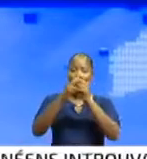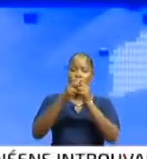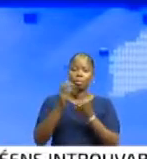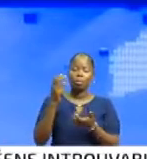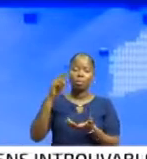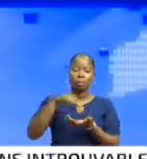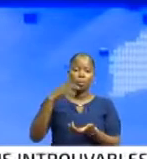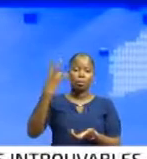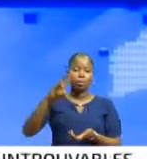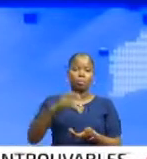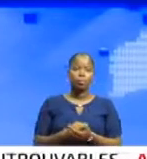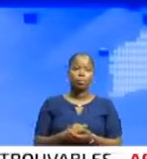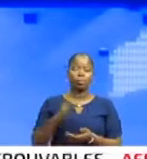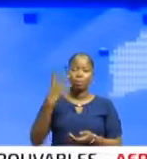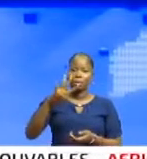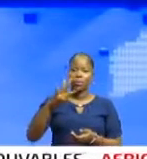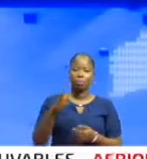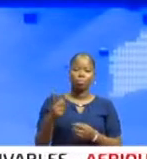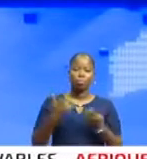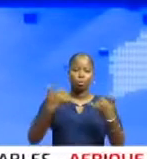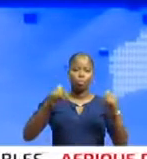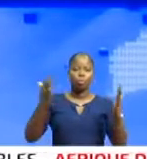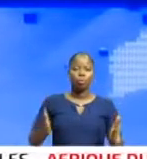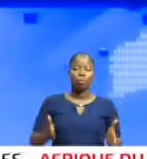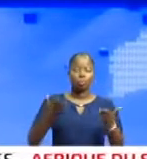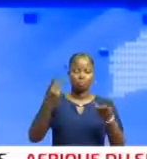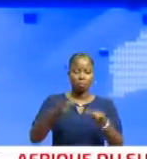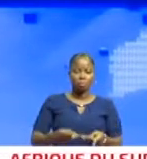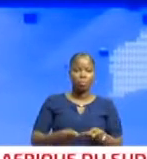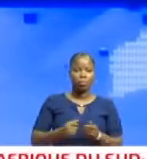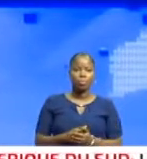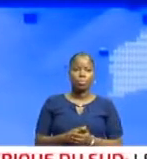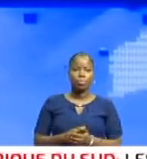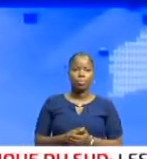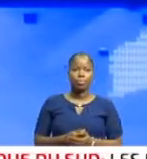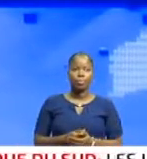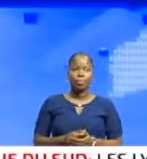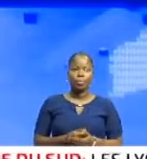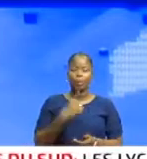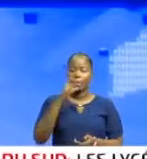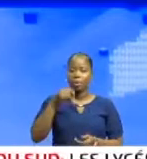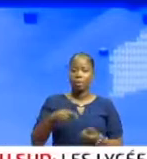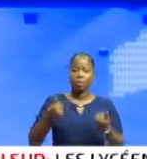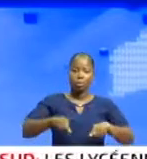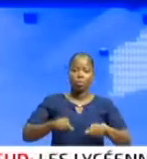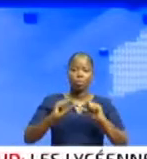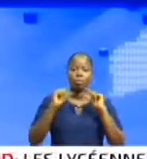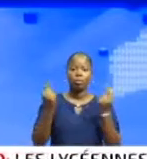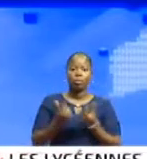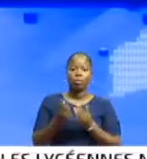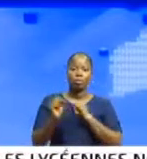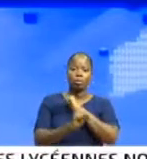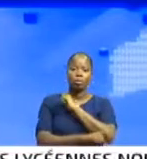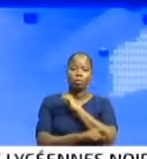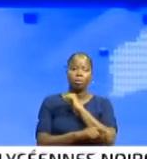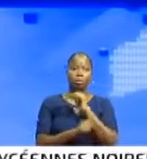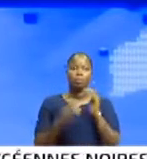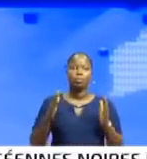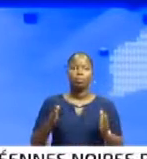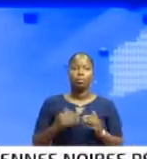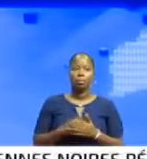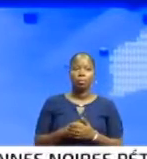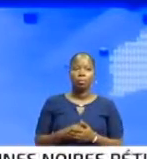joueurs étaient présents à la séance d'entraînement le sélectionneur national a lu 6 et assure que le reste du opposera au sénégal au plus tard ce mercredi plus